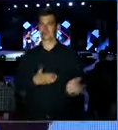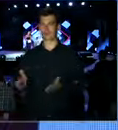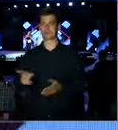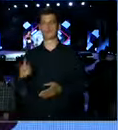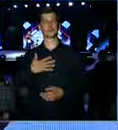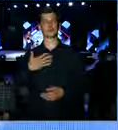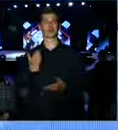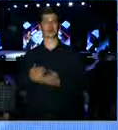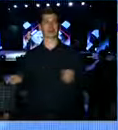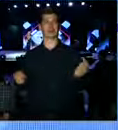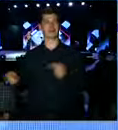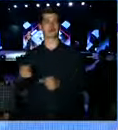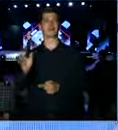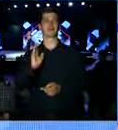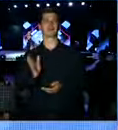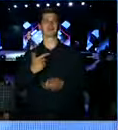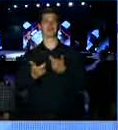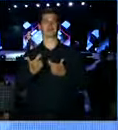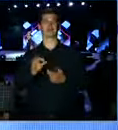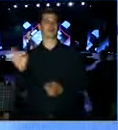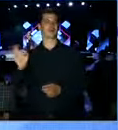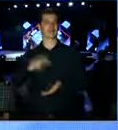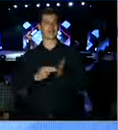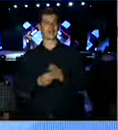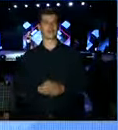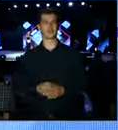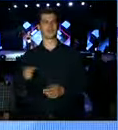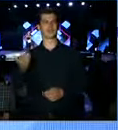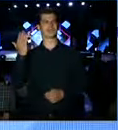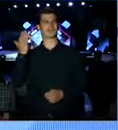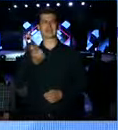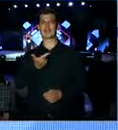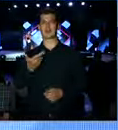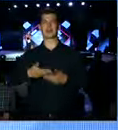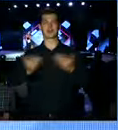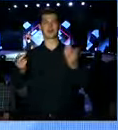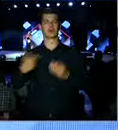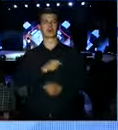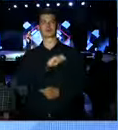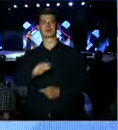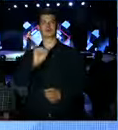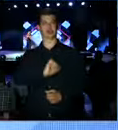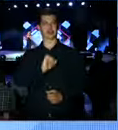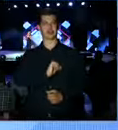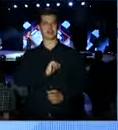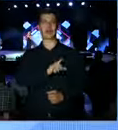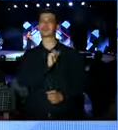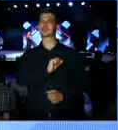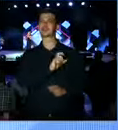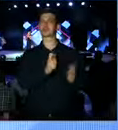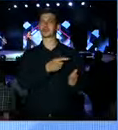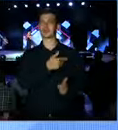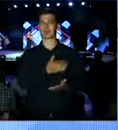i wchodzą na scenę, przygotowują swoje rekwizyty. Drodzy Państwo, kilka dni temu wróciły z Rzymu. Wróciły z Rzymu,